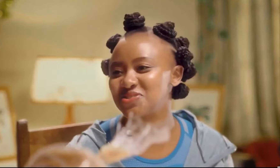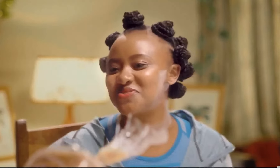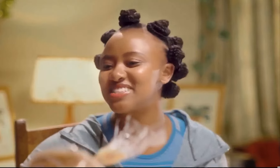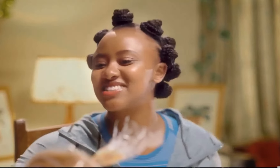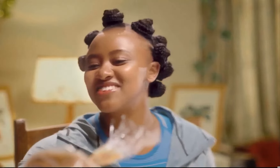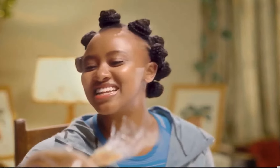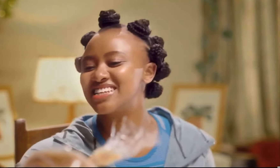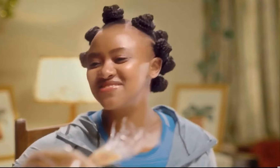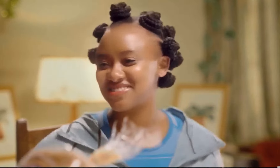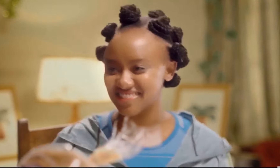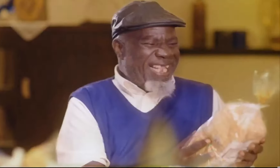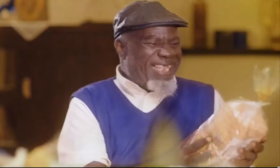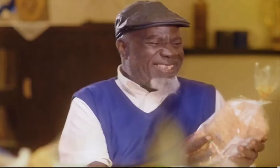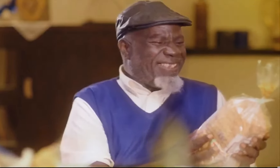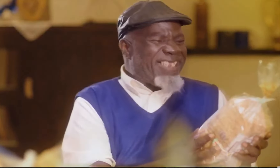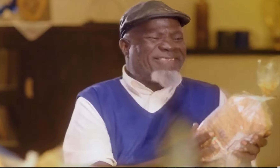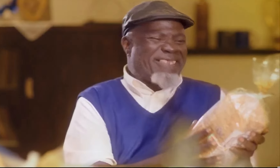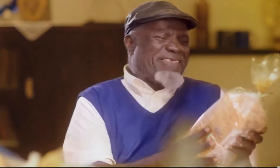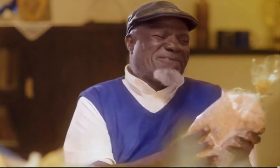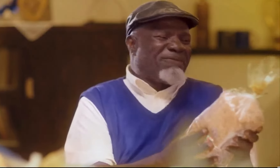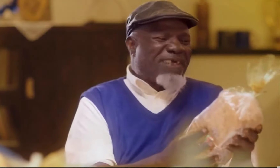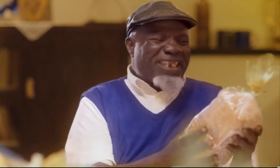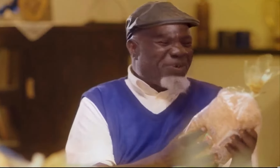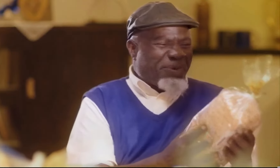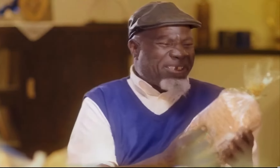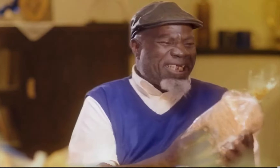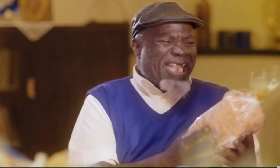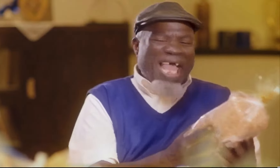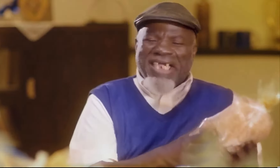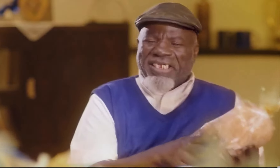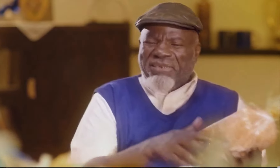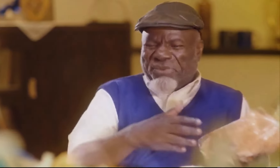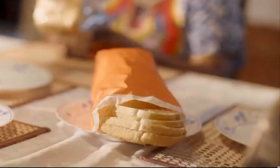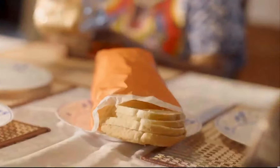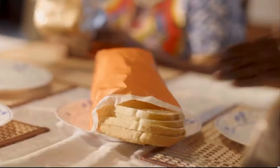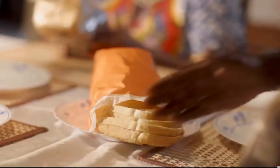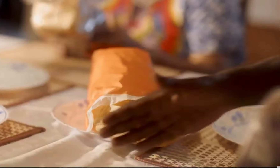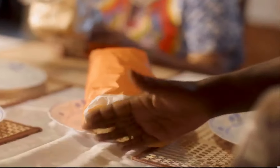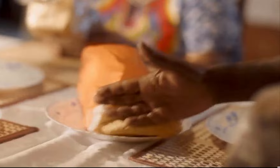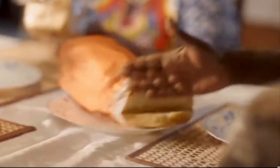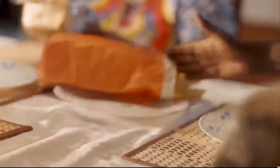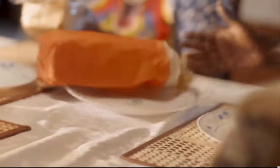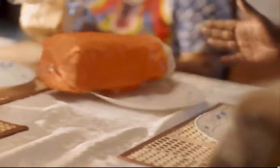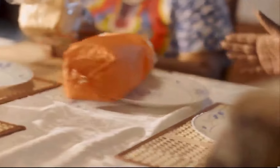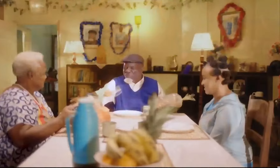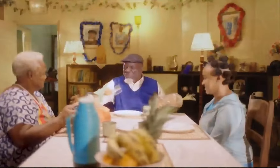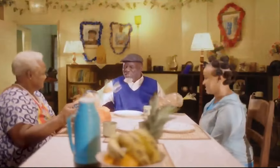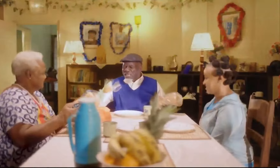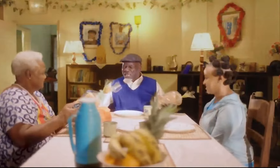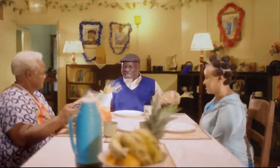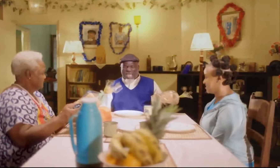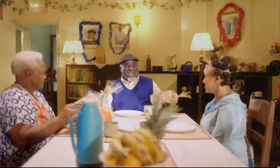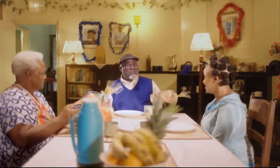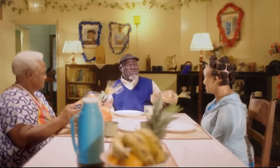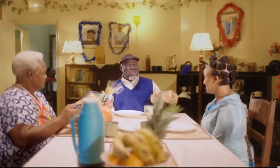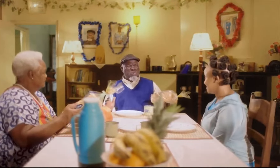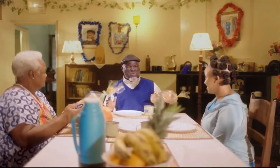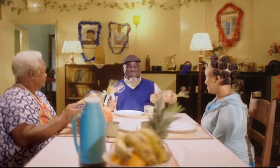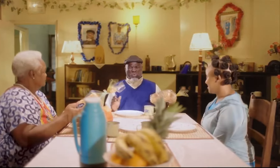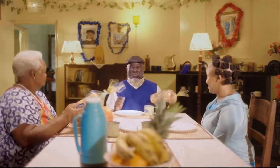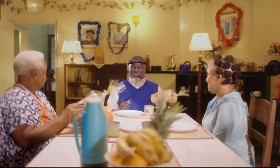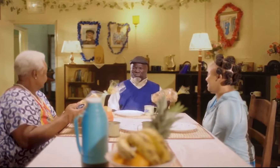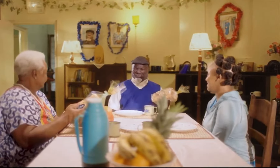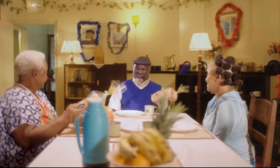Imepunguzwa chumvi, soma lebo. This is very good. Imkati ya heritage. Jina chumvi nyingi, alapo